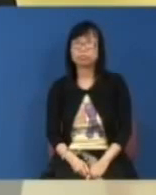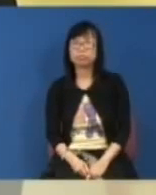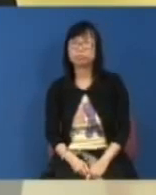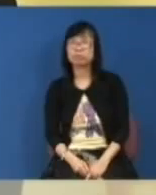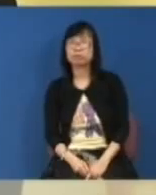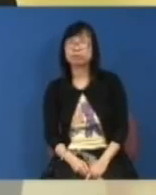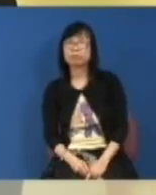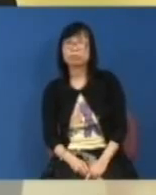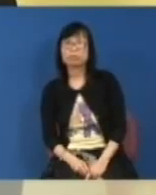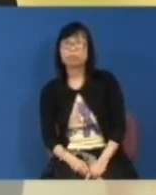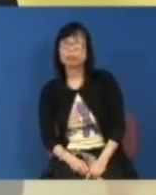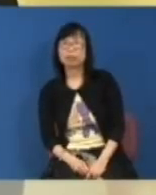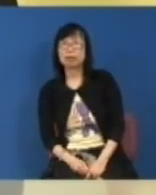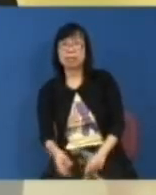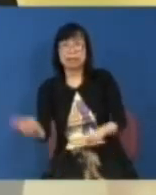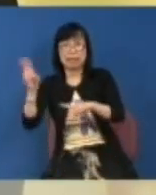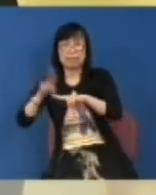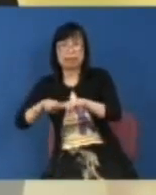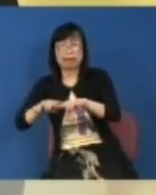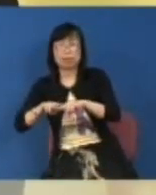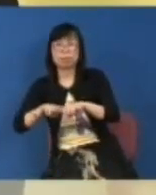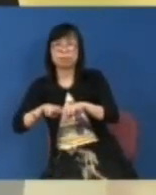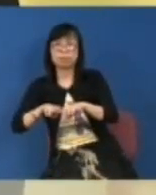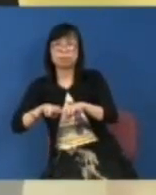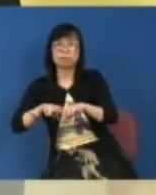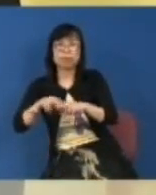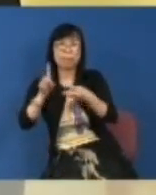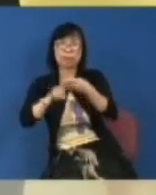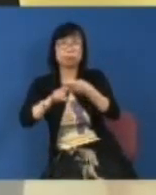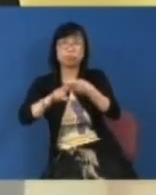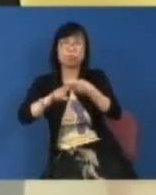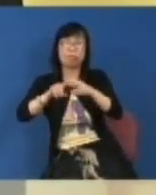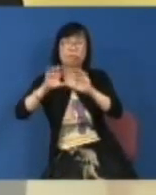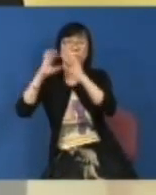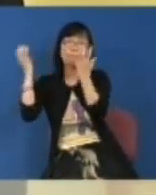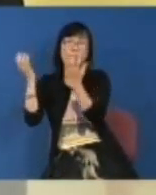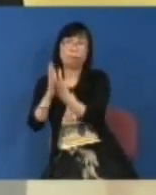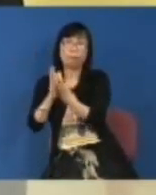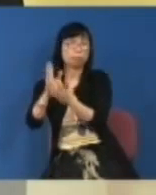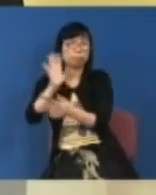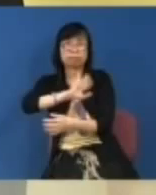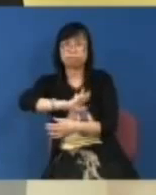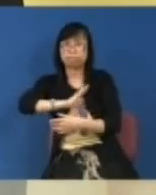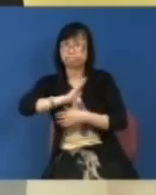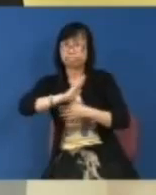是、共產黨要睇清楚啦，因為民主黨係唔會根本咁反對佢，